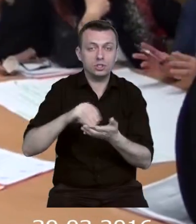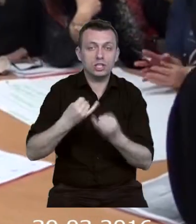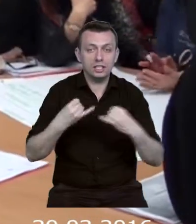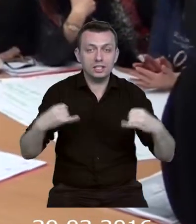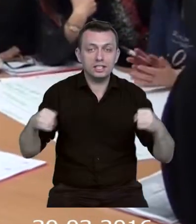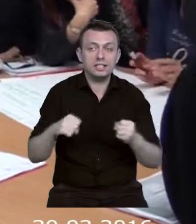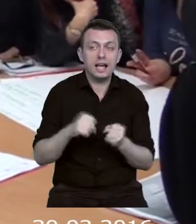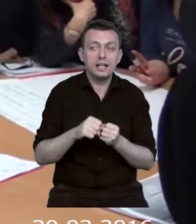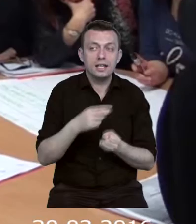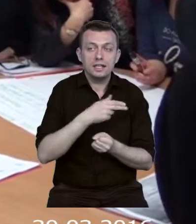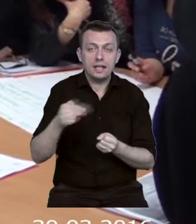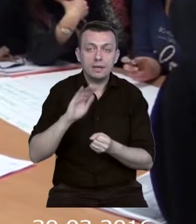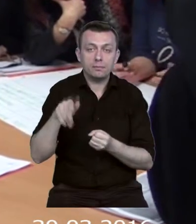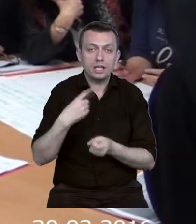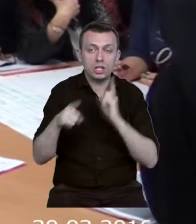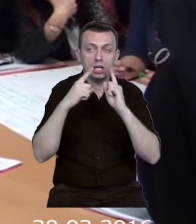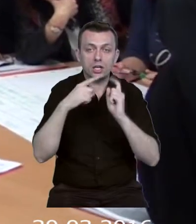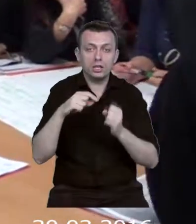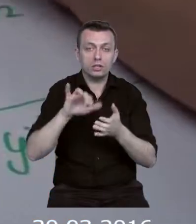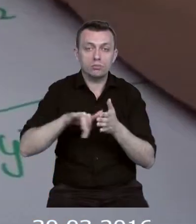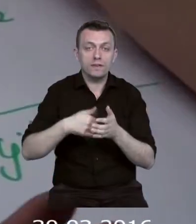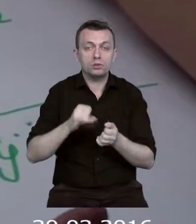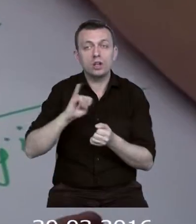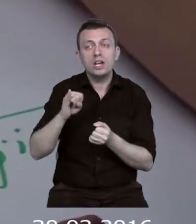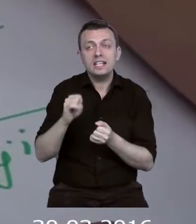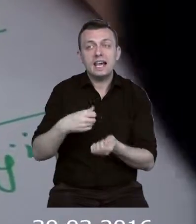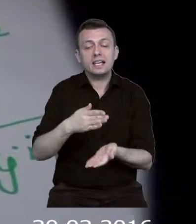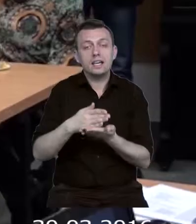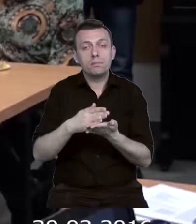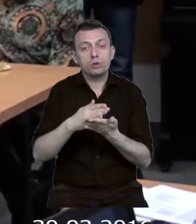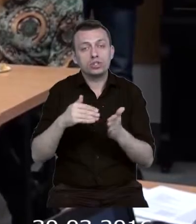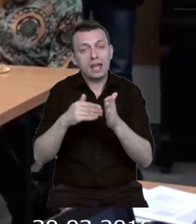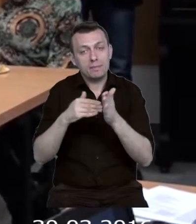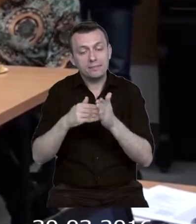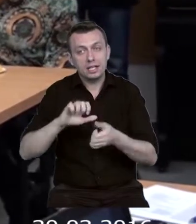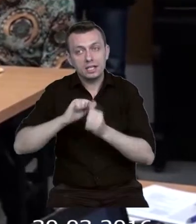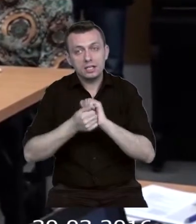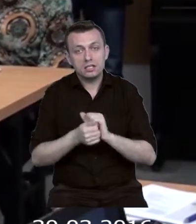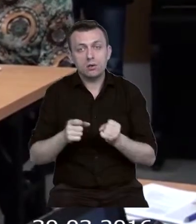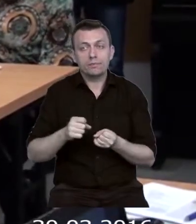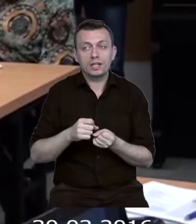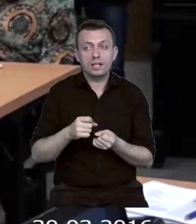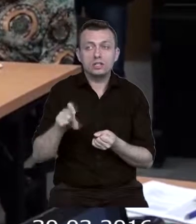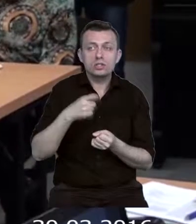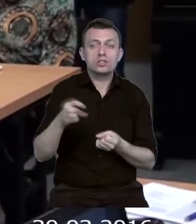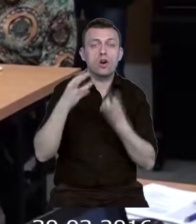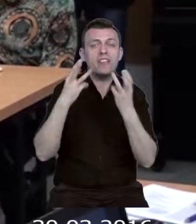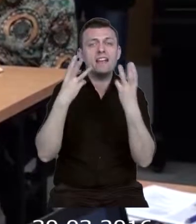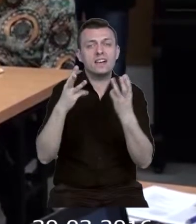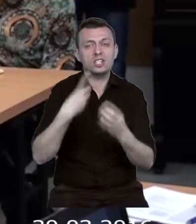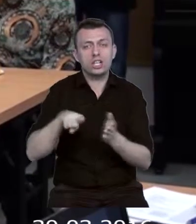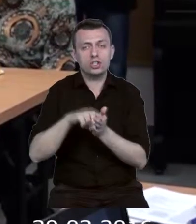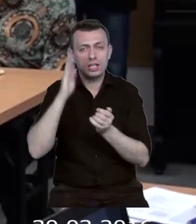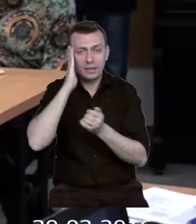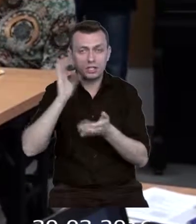Katarzyna Książczak, porozmawiajmy o Kutnie, rozmowa o priorytetach i potrzebach mieszkańców. Miniseminarium to jedno ze spotkań, które odbywają